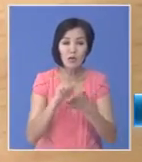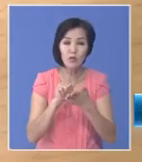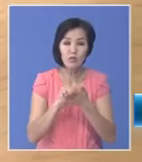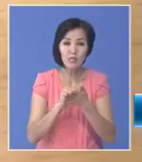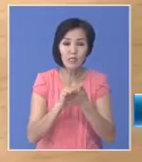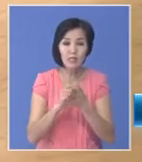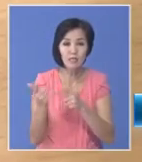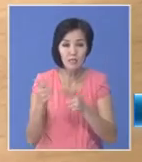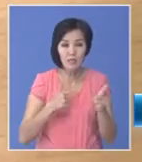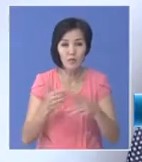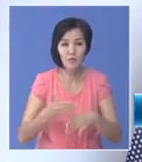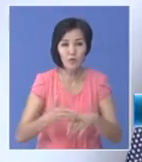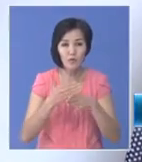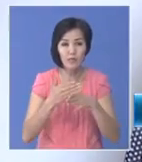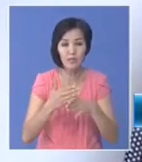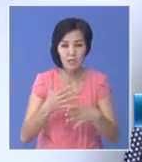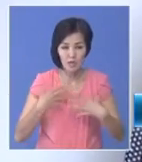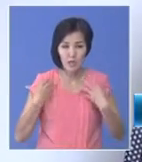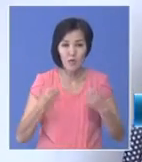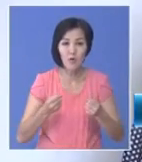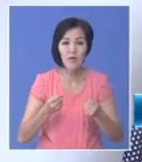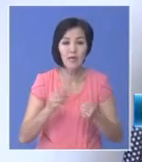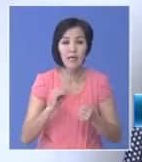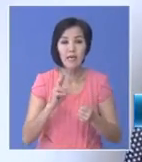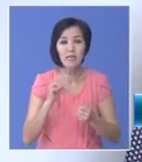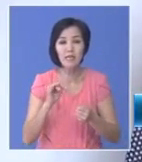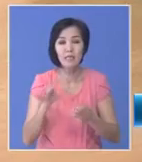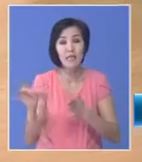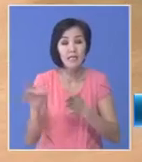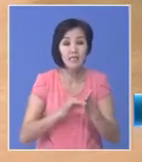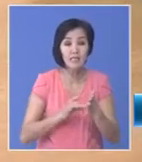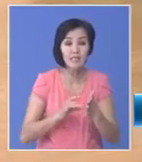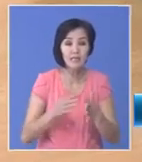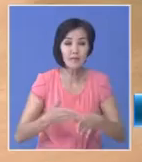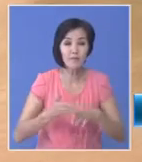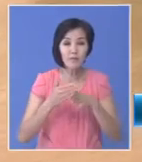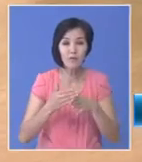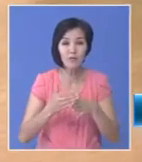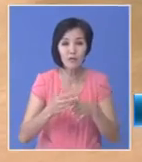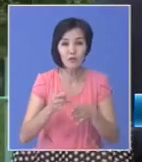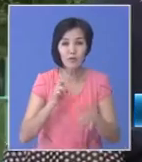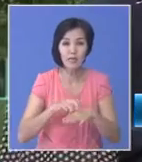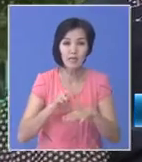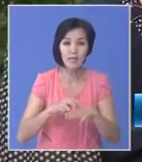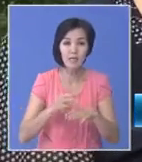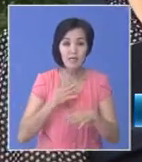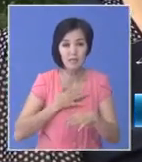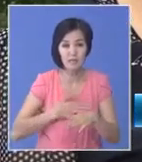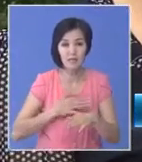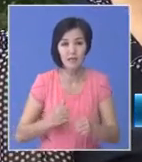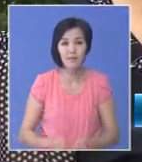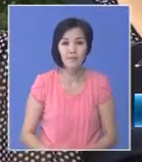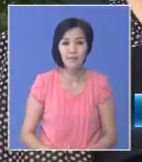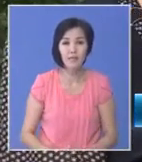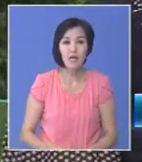жинауға көмектеседі. Ауруынан айыққан Екатерина Нью дер кезінде көрсеткен көмегі үшін дәрігерге риза. Ажар Жангазовна